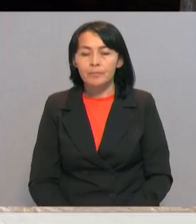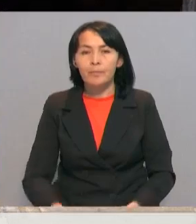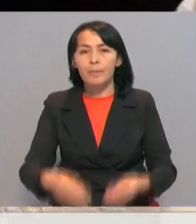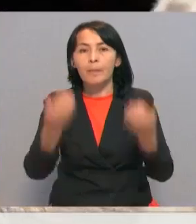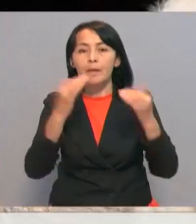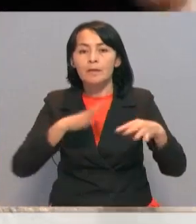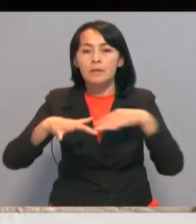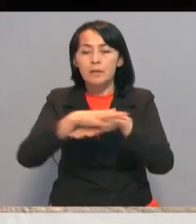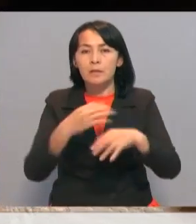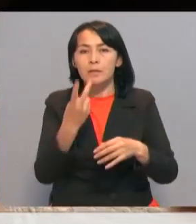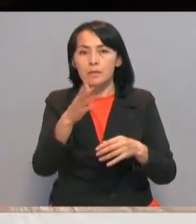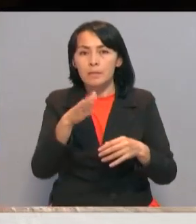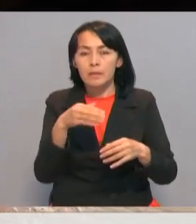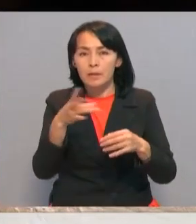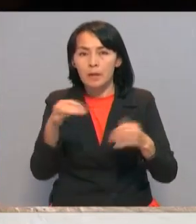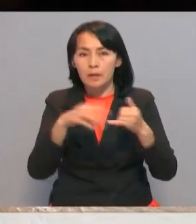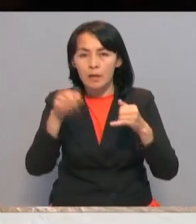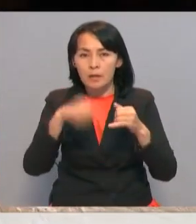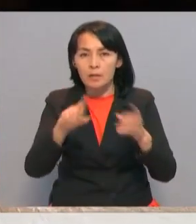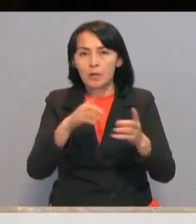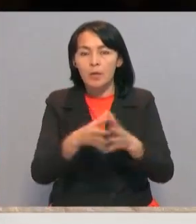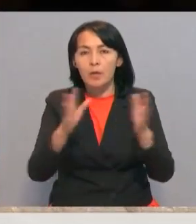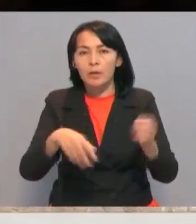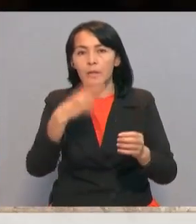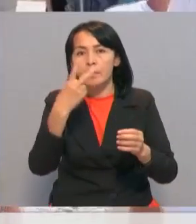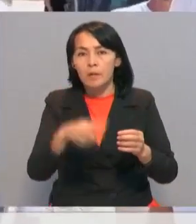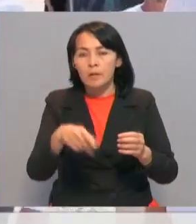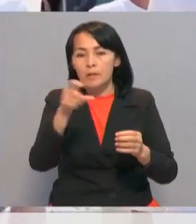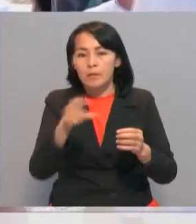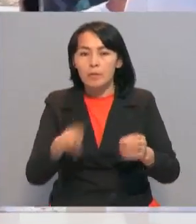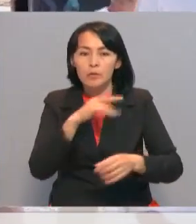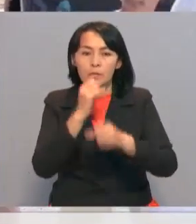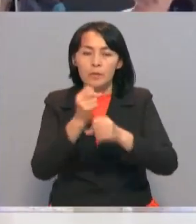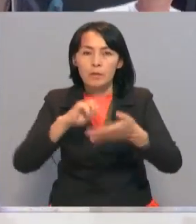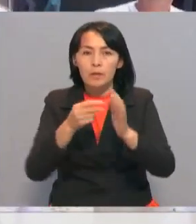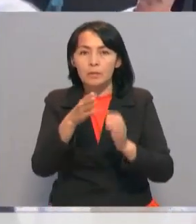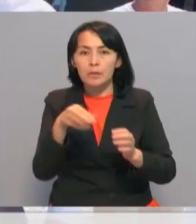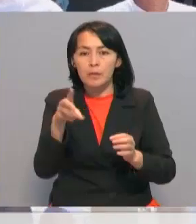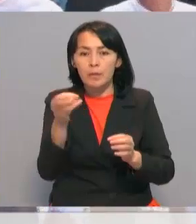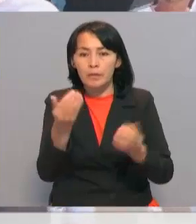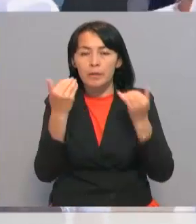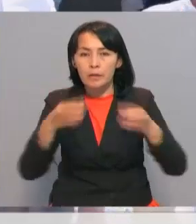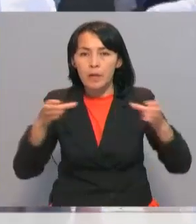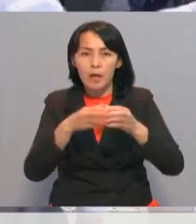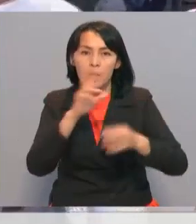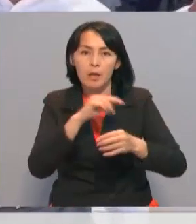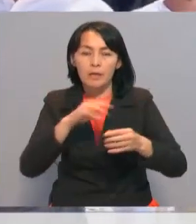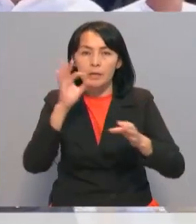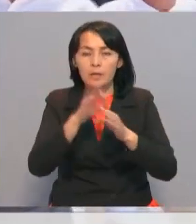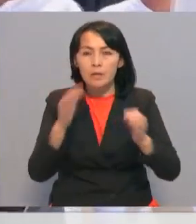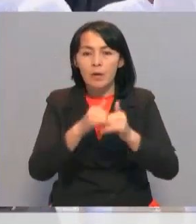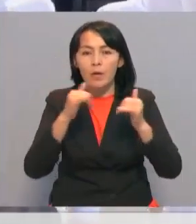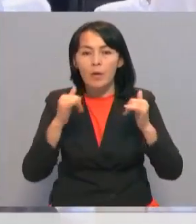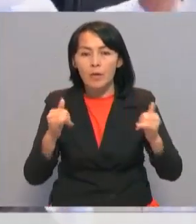Откормочная площадка занимает 2,5 гектаров. Здесь занято около 20 местных жителей. Стоимость проекта 1,5 миллиарда тенге. Кооператив работает с целью